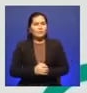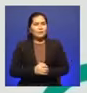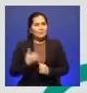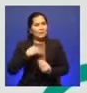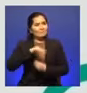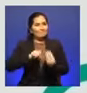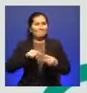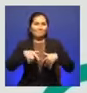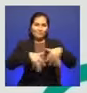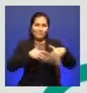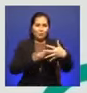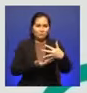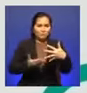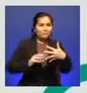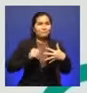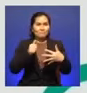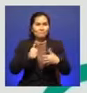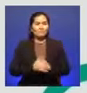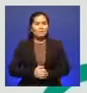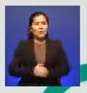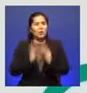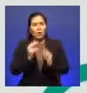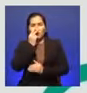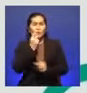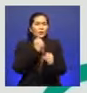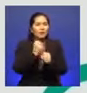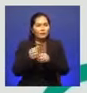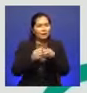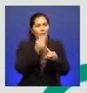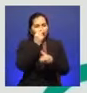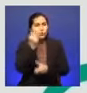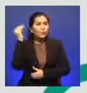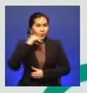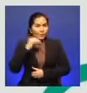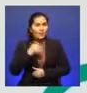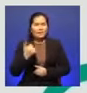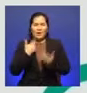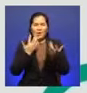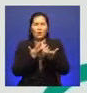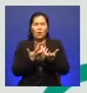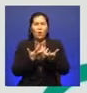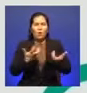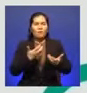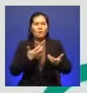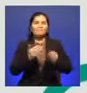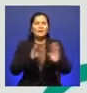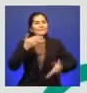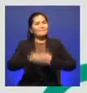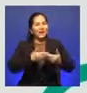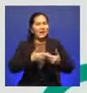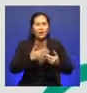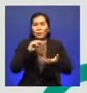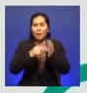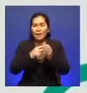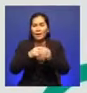จชุมชนนะครับฐานรากนะครับคนมาดูงานปุ๊บก็แต่ละคนก็จะมาขายของก็เป็นเพื่อนกันนะครับระหว่างพื้นที่ต่างๆน